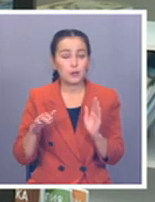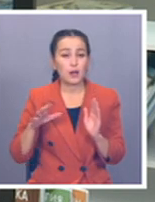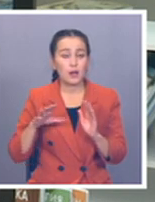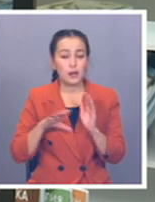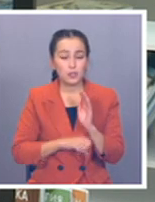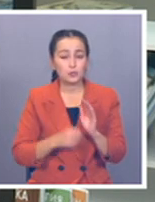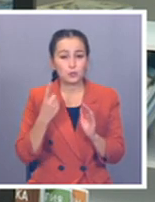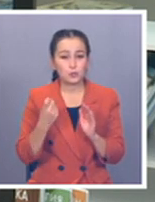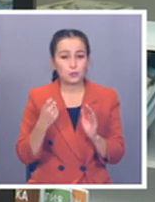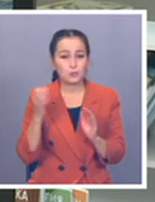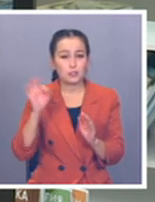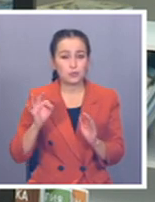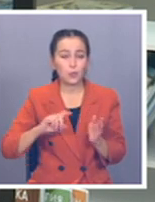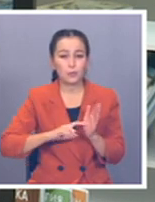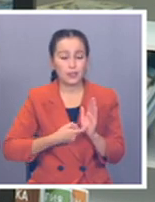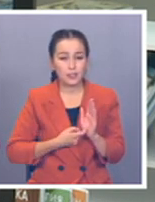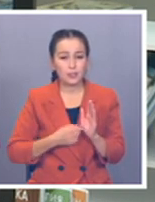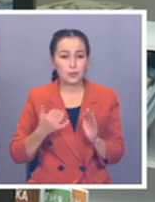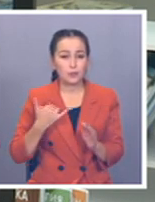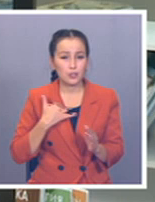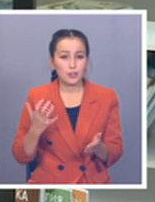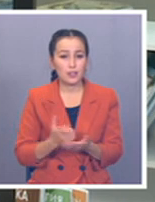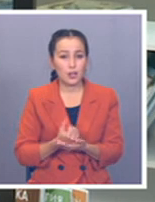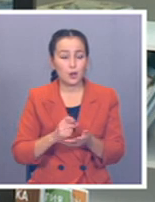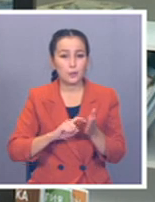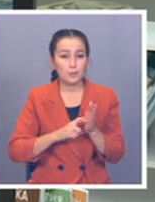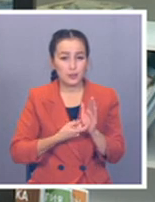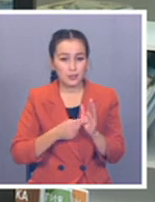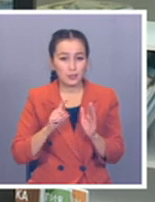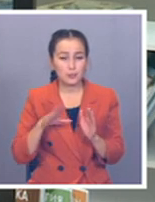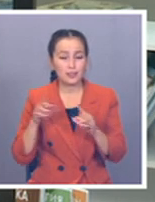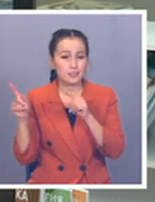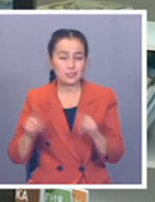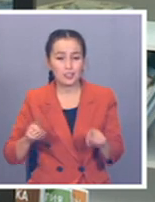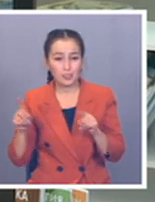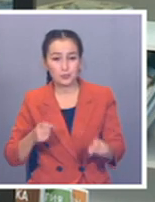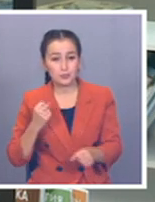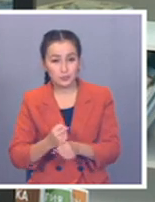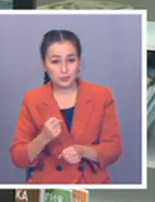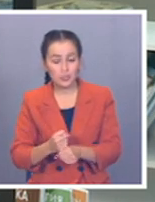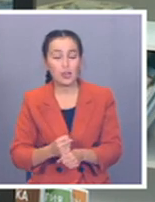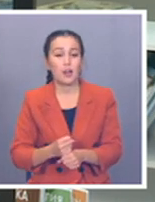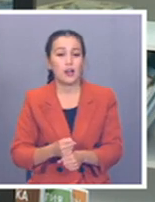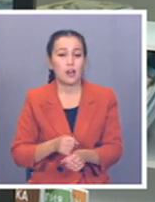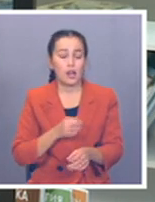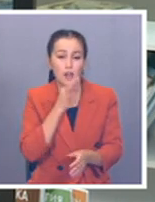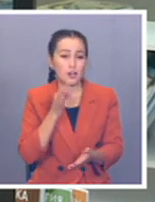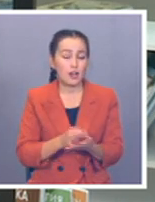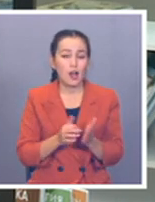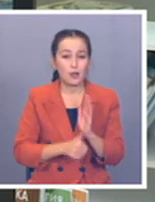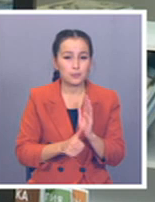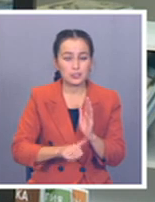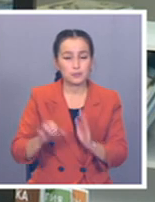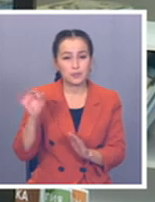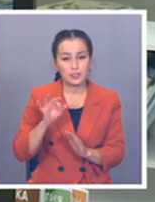100%-ке көбейтеміз. Бұл жерде біз көбейтуді орындап, және де қысқартуды орындап, жауабы 60%-ке тең екенін